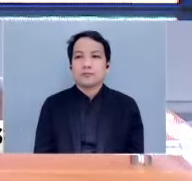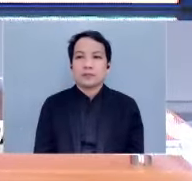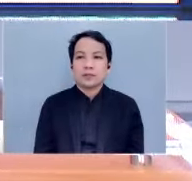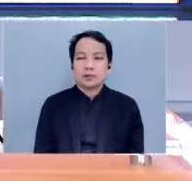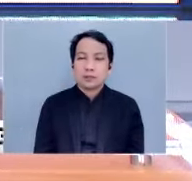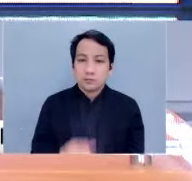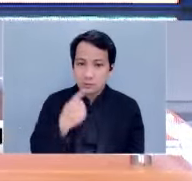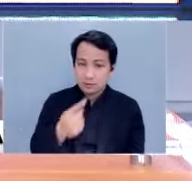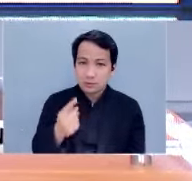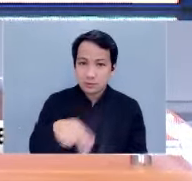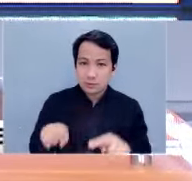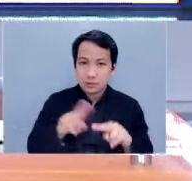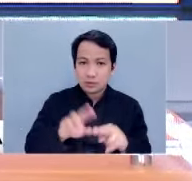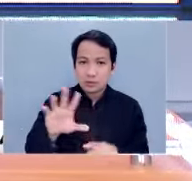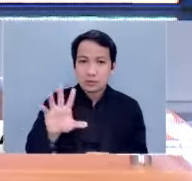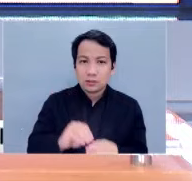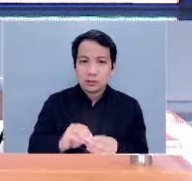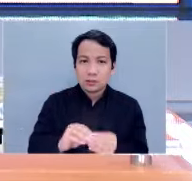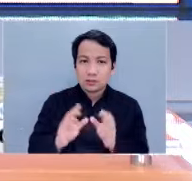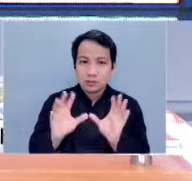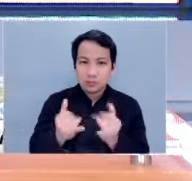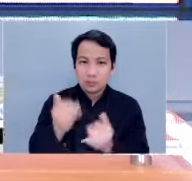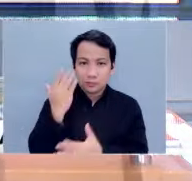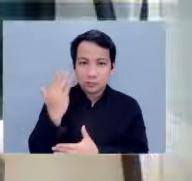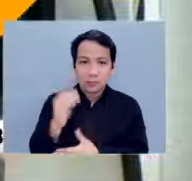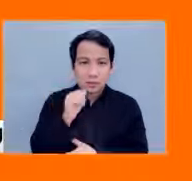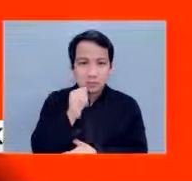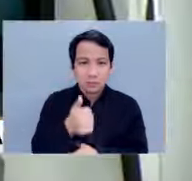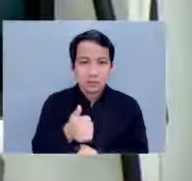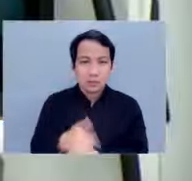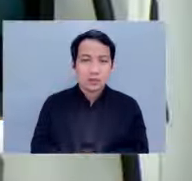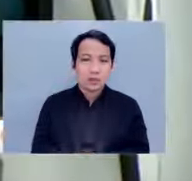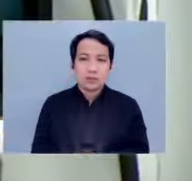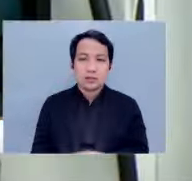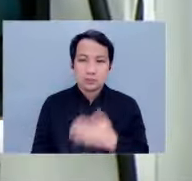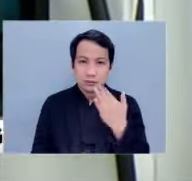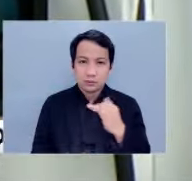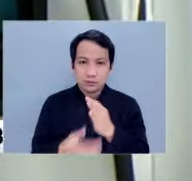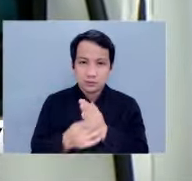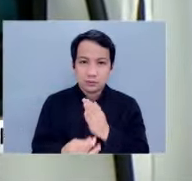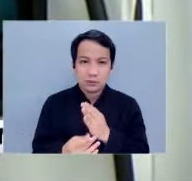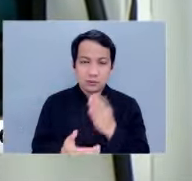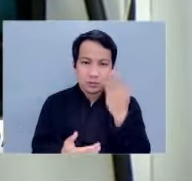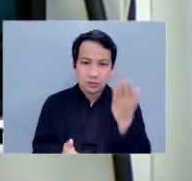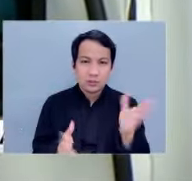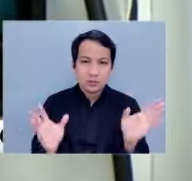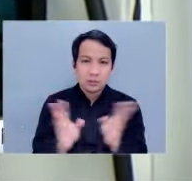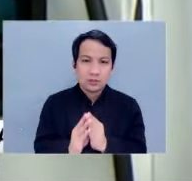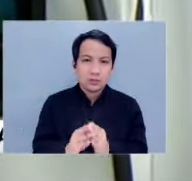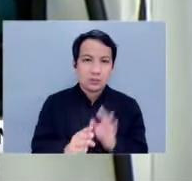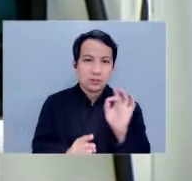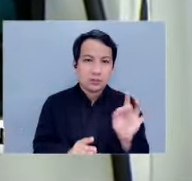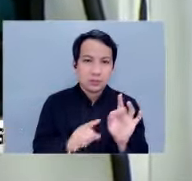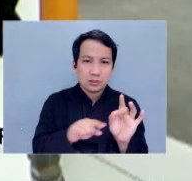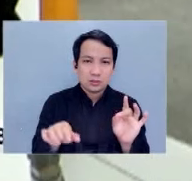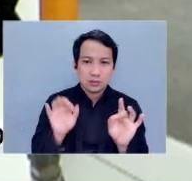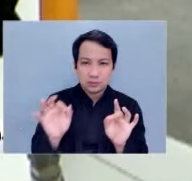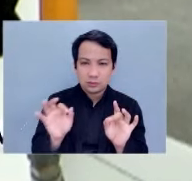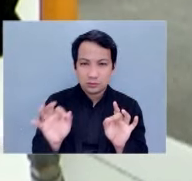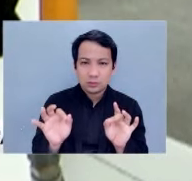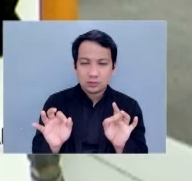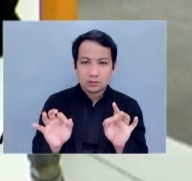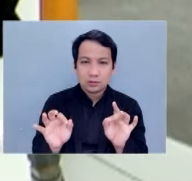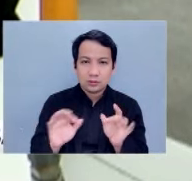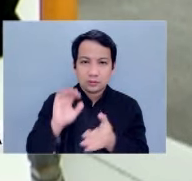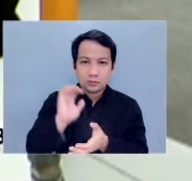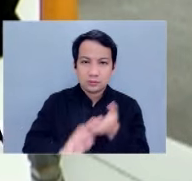sa petrolyo ang mga kumpanya ng langis bukas. Ayon sa oil industry forecast, 80 to 90 centavos per liter ang posibleng patong